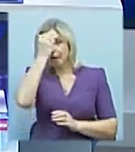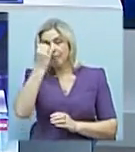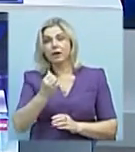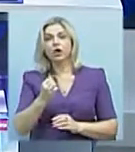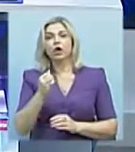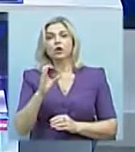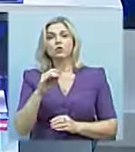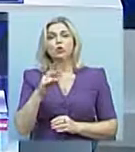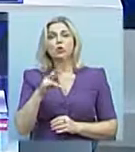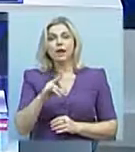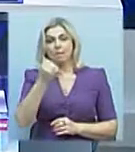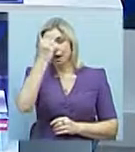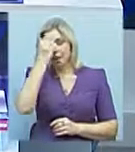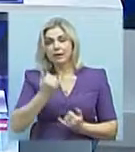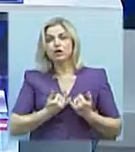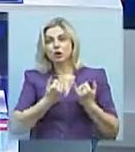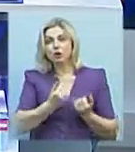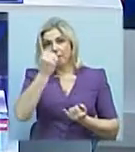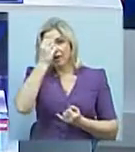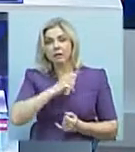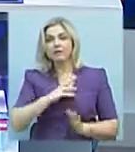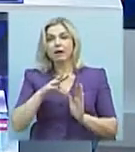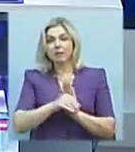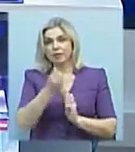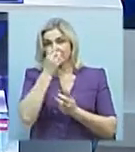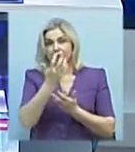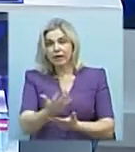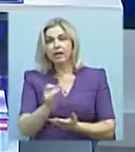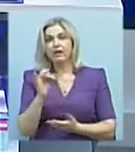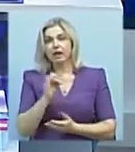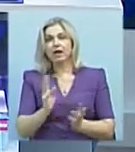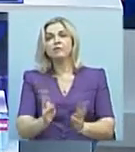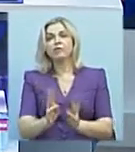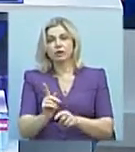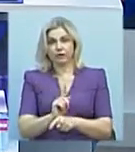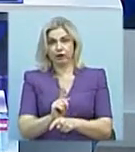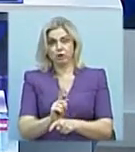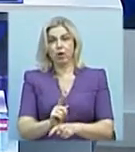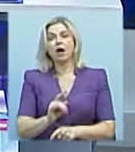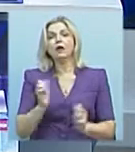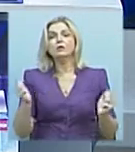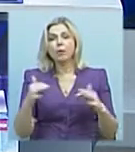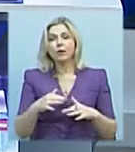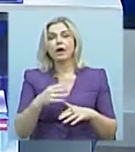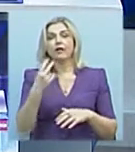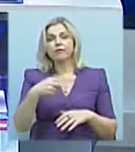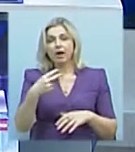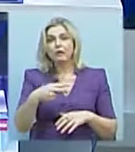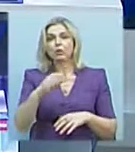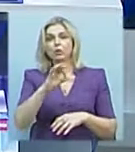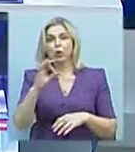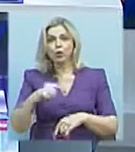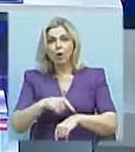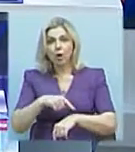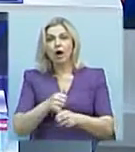«Струни пам'яті» для вшанування пам'яті загиблих, покладання квітів та запалювання свічок. Збір у 20:00